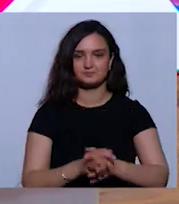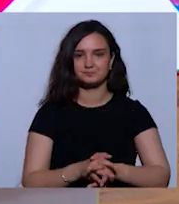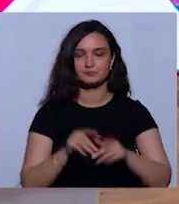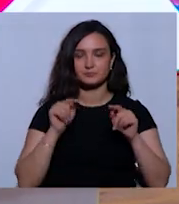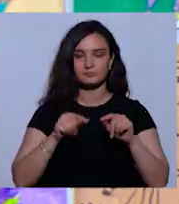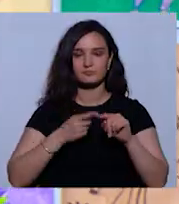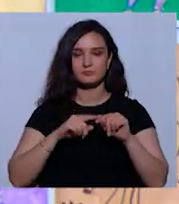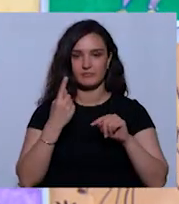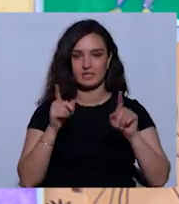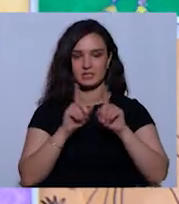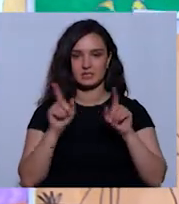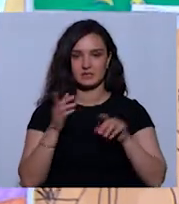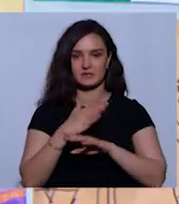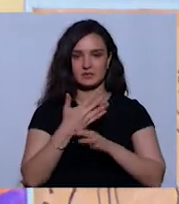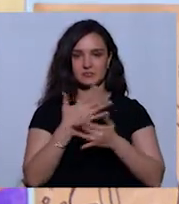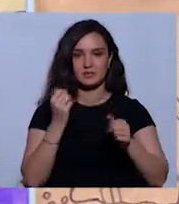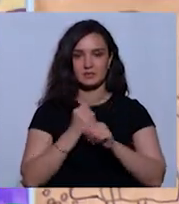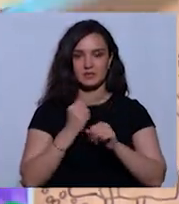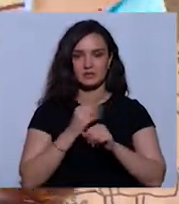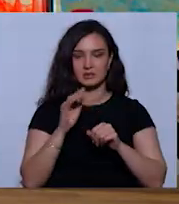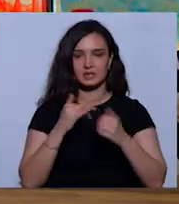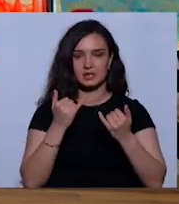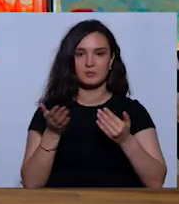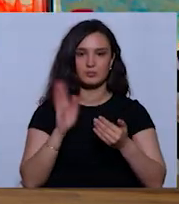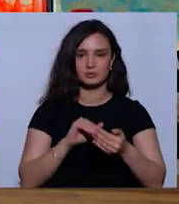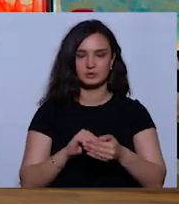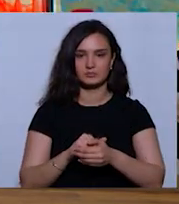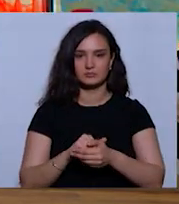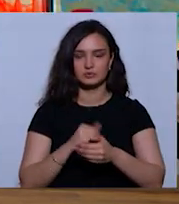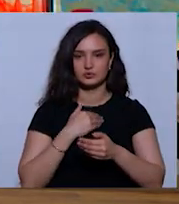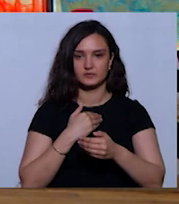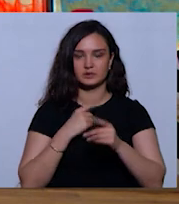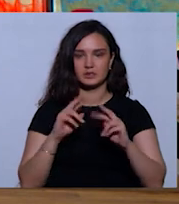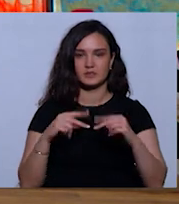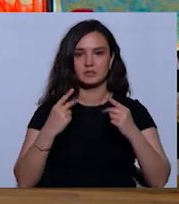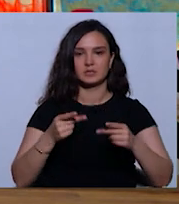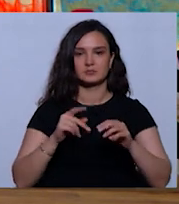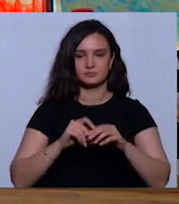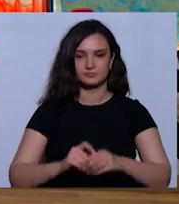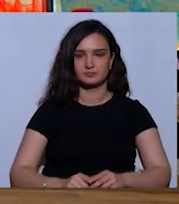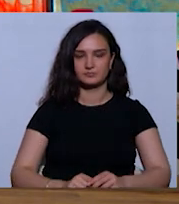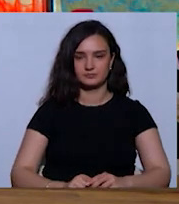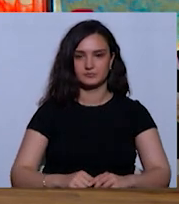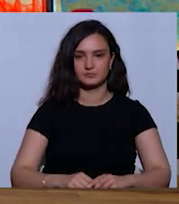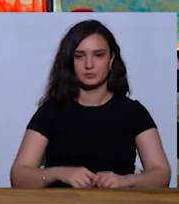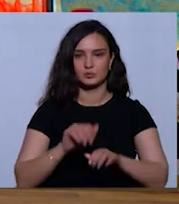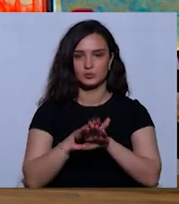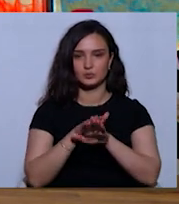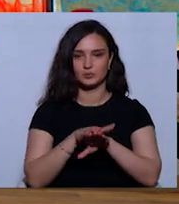აი ეს ერთი ესეთი თევზები გავაკეთეთ. ეხლა მოდი ჩვენ გადავიდეთ